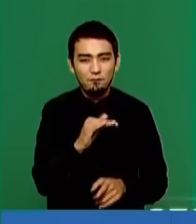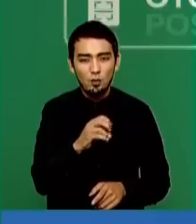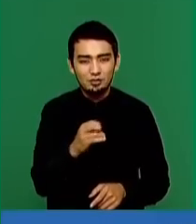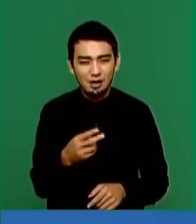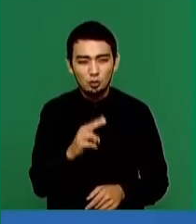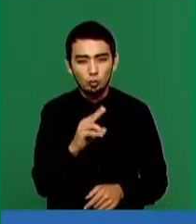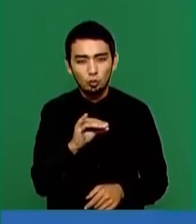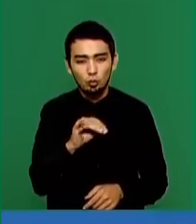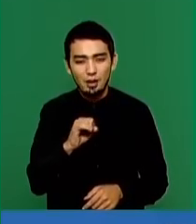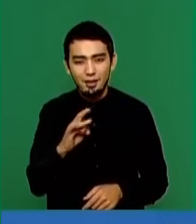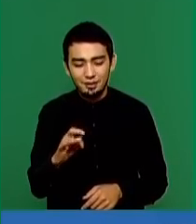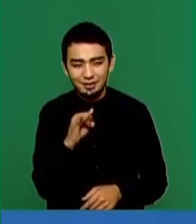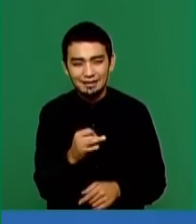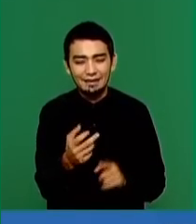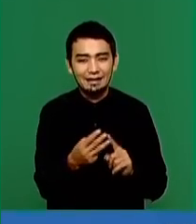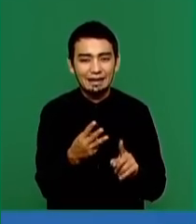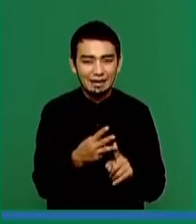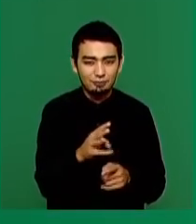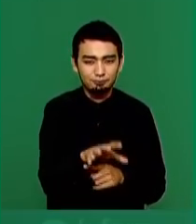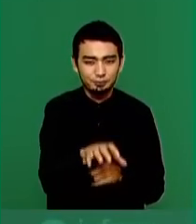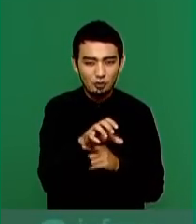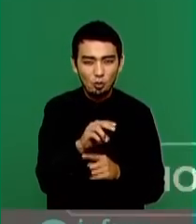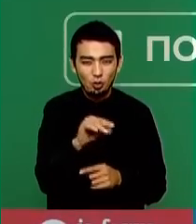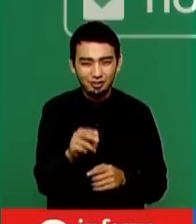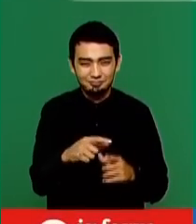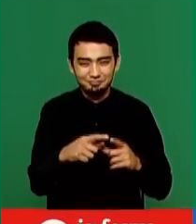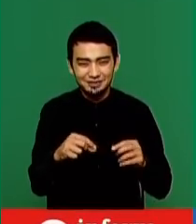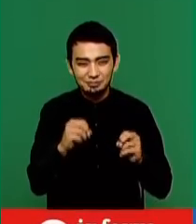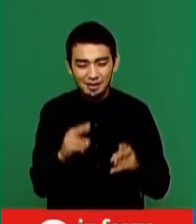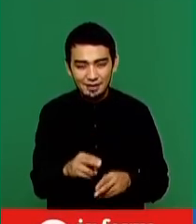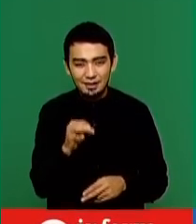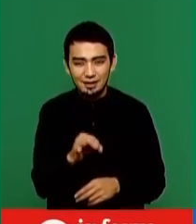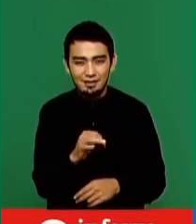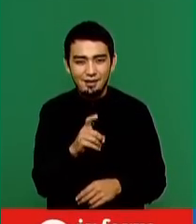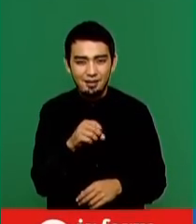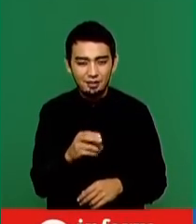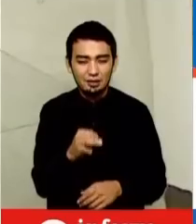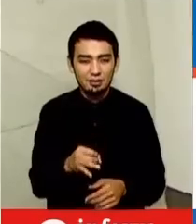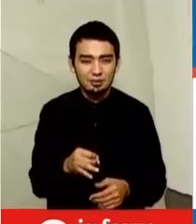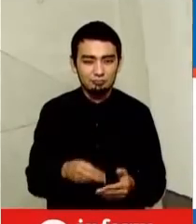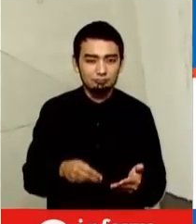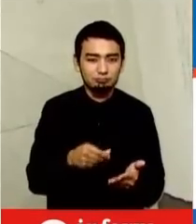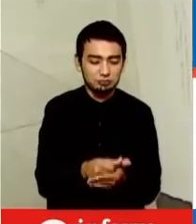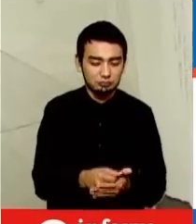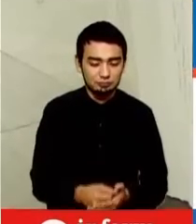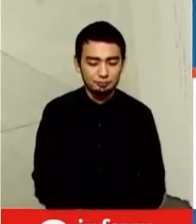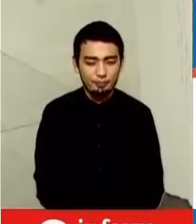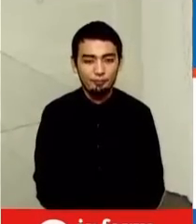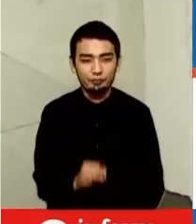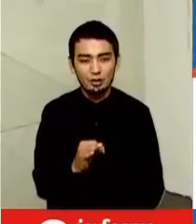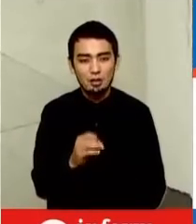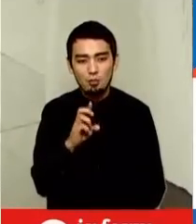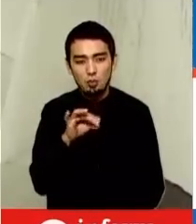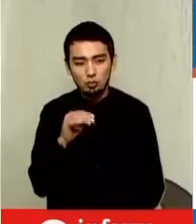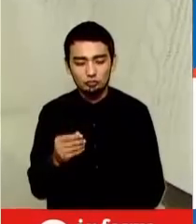QR, третье – отсканировать QR-код в посттерминале Халык, четвертое – подтвердить платеж. Бонусы от покупки можно